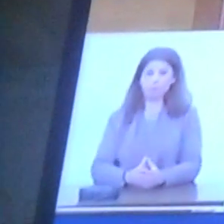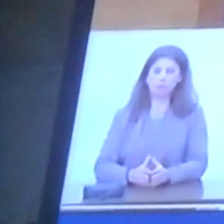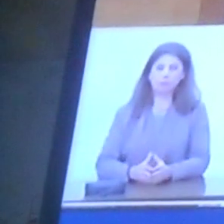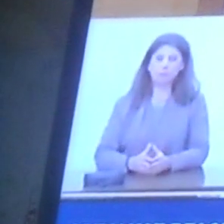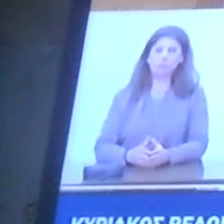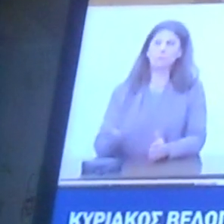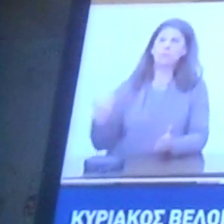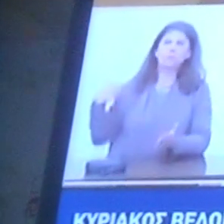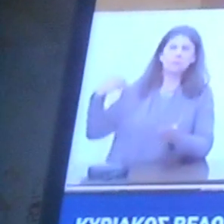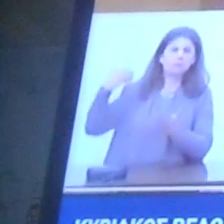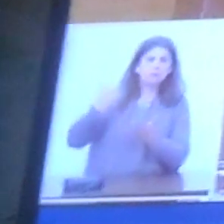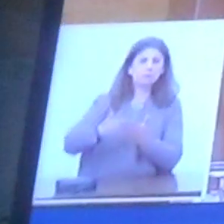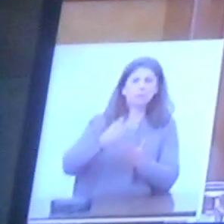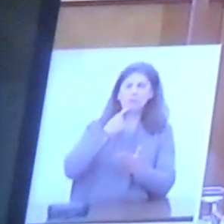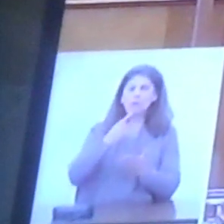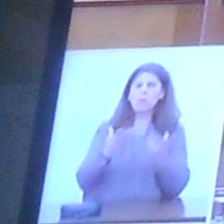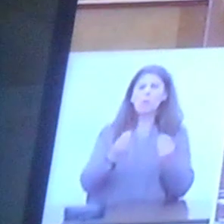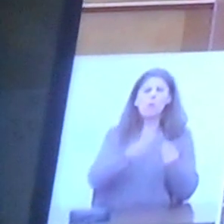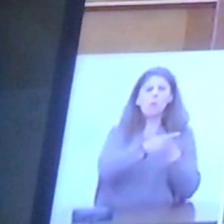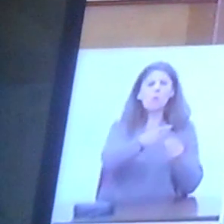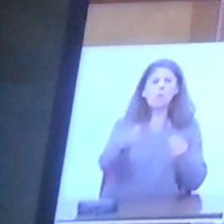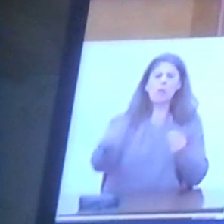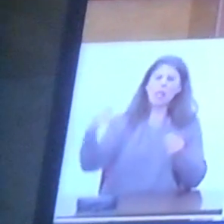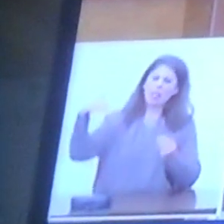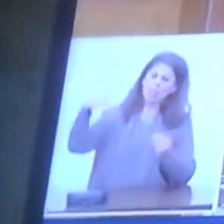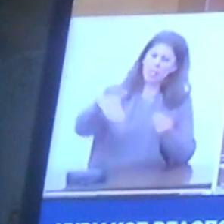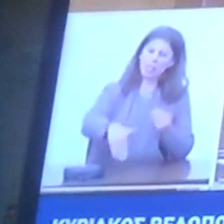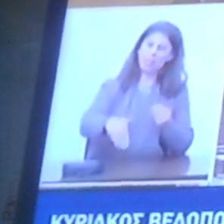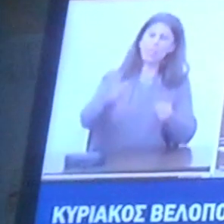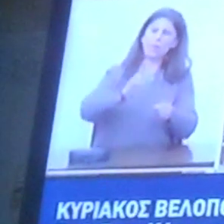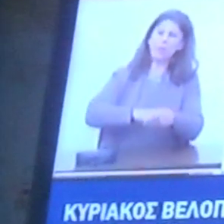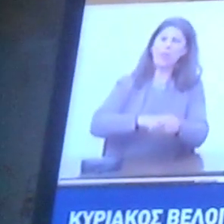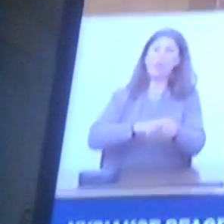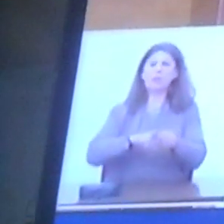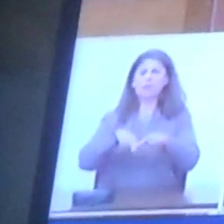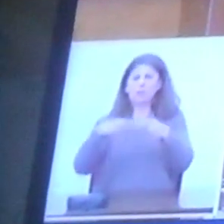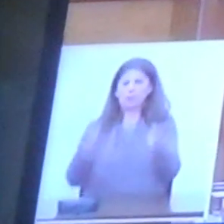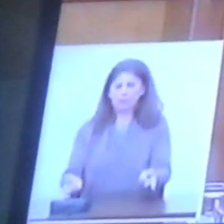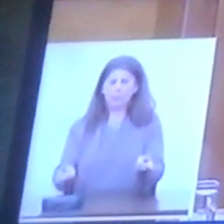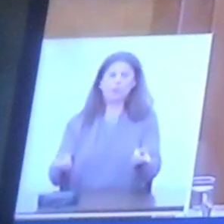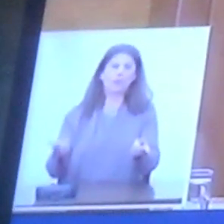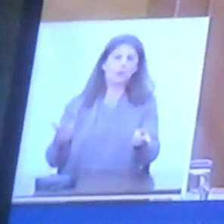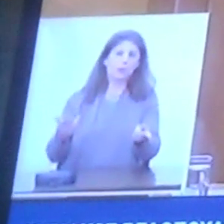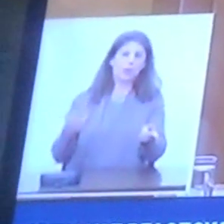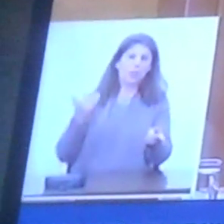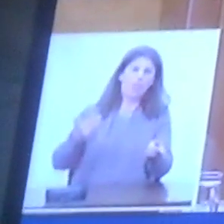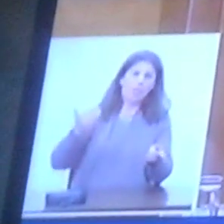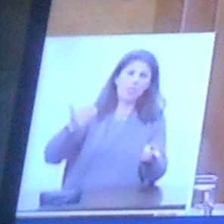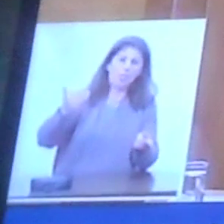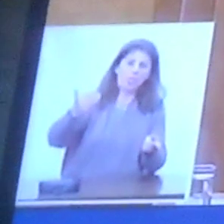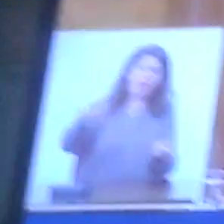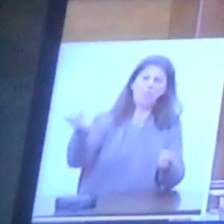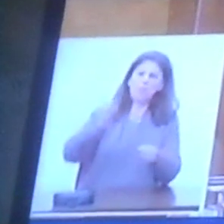καιρό λέτε πολλοί από εσάς, καταραίει, θα πεθάνει, θα ψοφήσουν οι Τούρκοι, θα πεθάνουν, συγγνώμη την έκφραση, αλλά έτσι λένε στα κανάλια σας. Θα